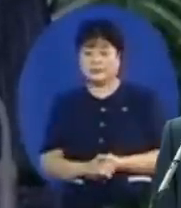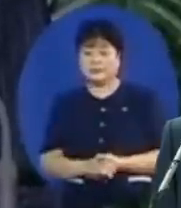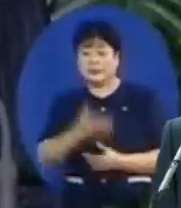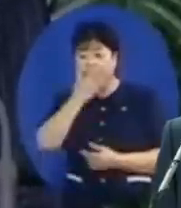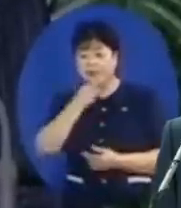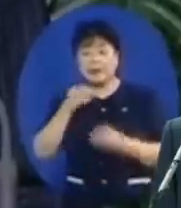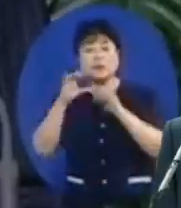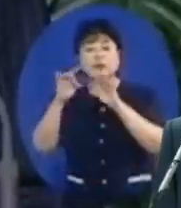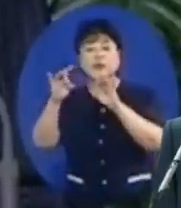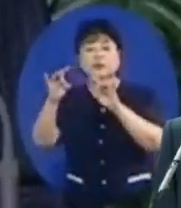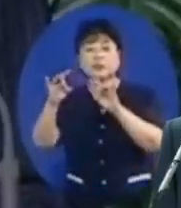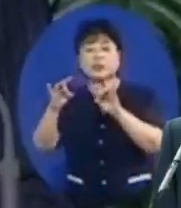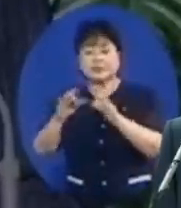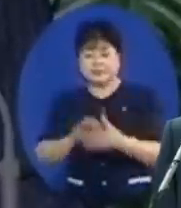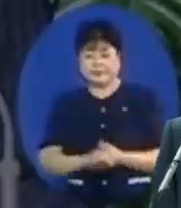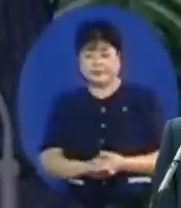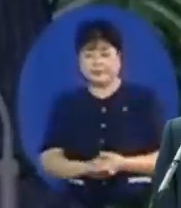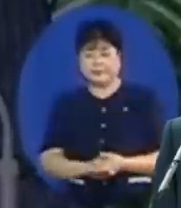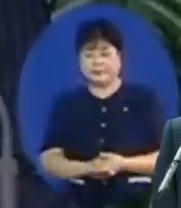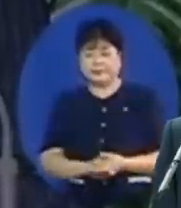행복 전도사 되는 그 분은